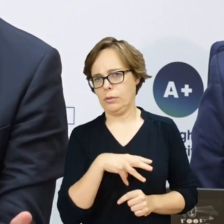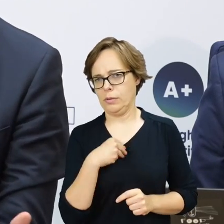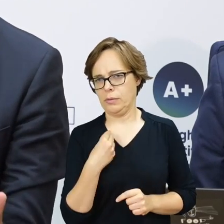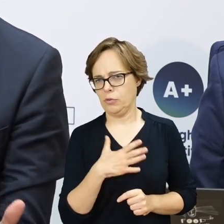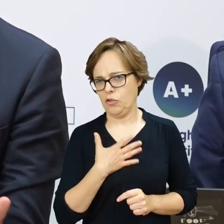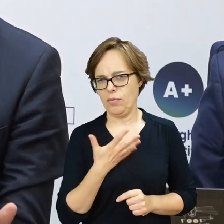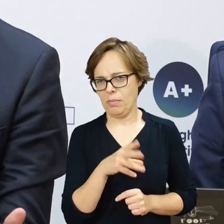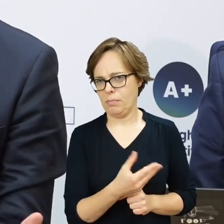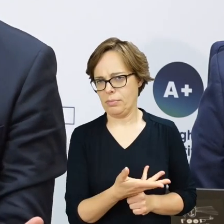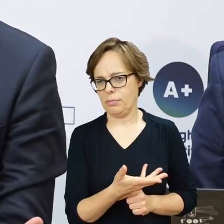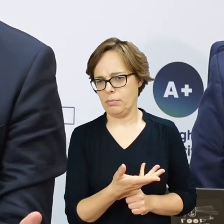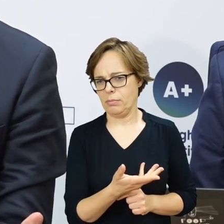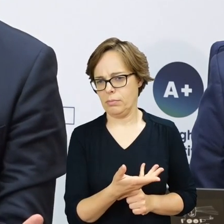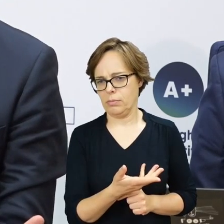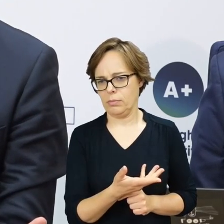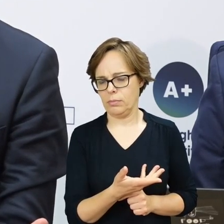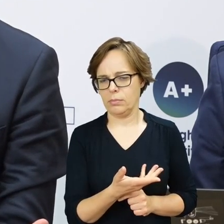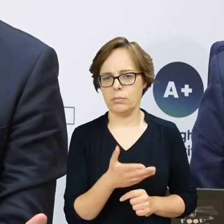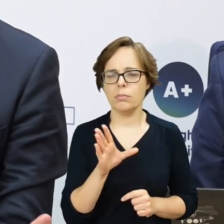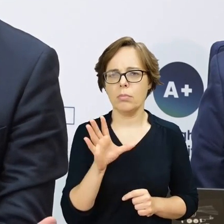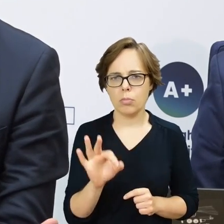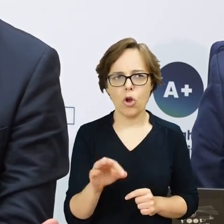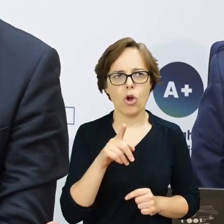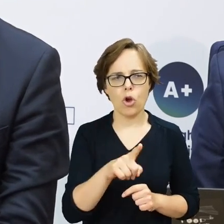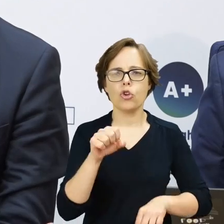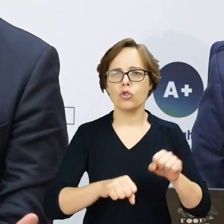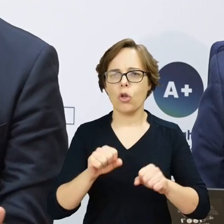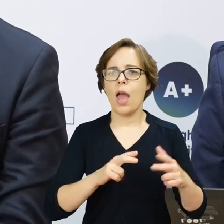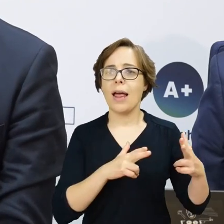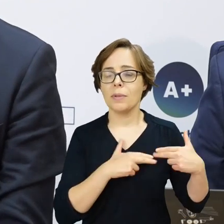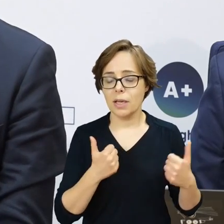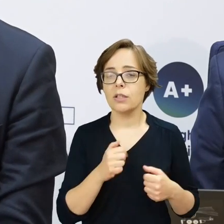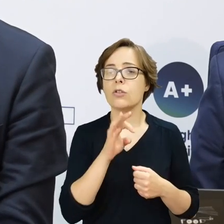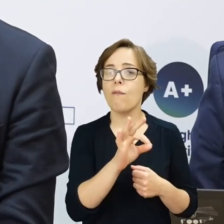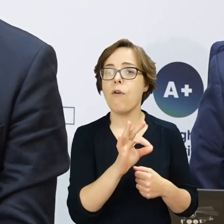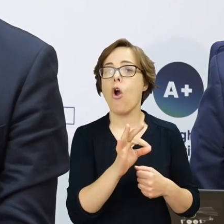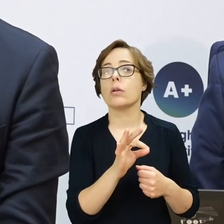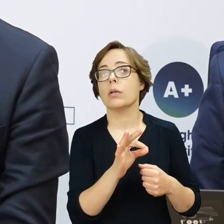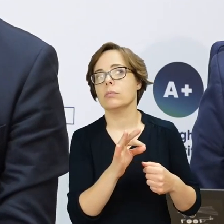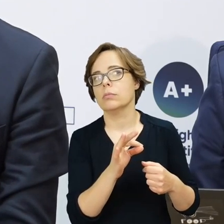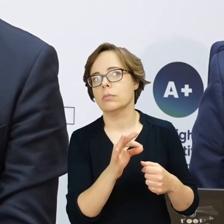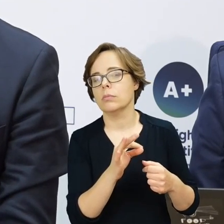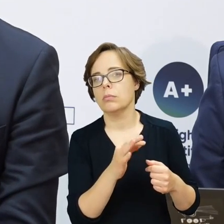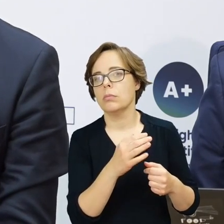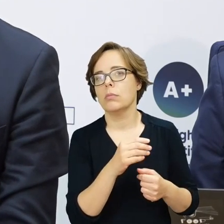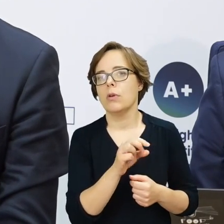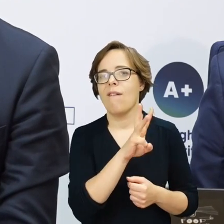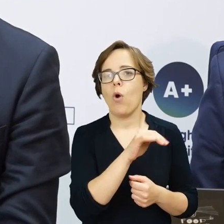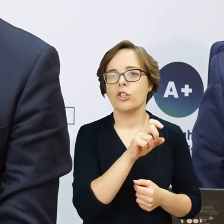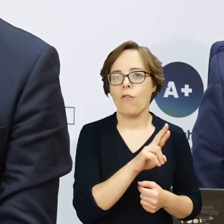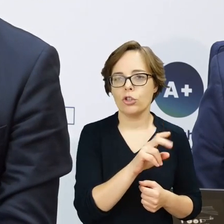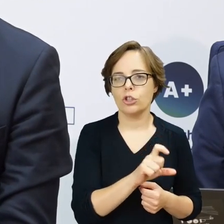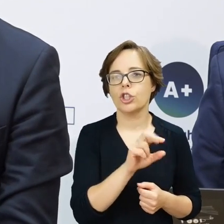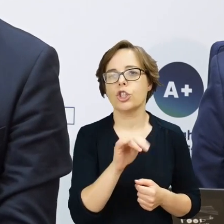zakres, tą właściwość rzeczową sądów administracyjnych poszerzono, ale nie wyłączono wcale kognicji sądów